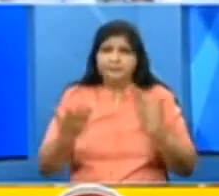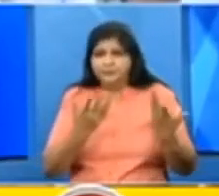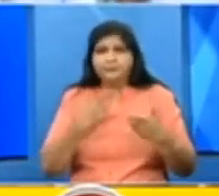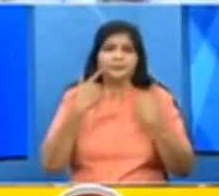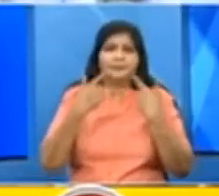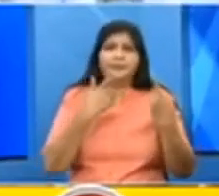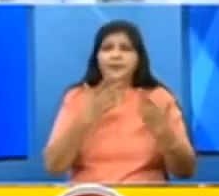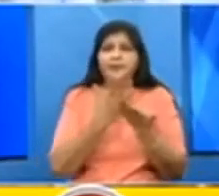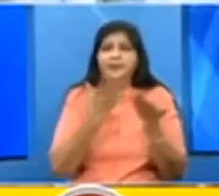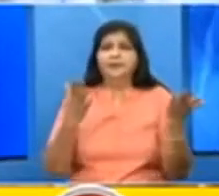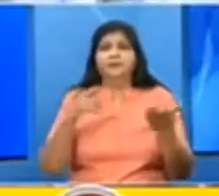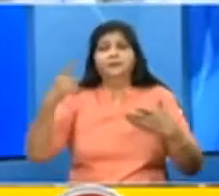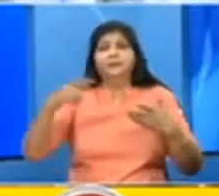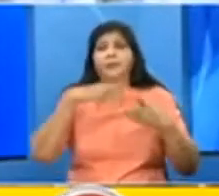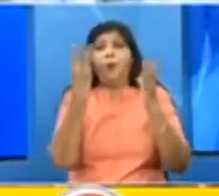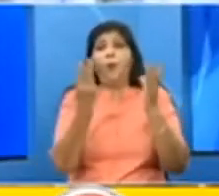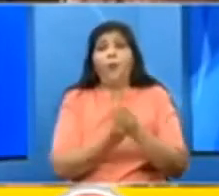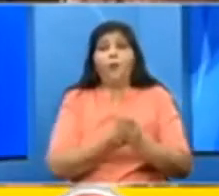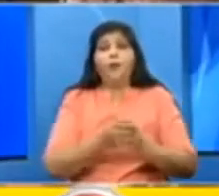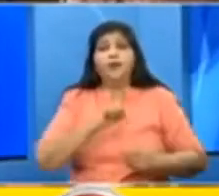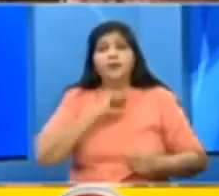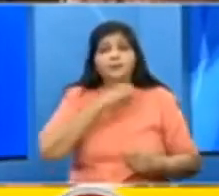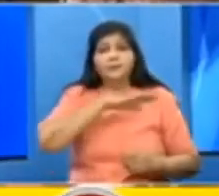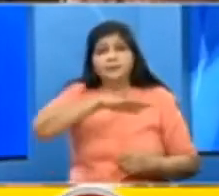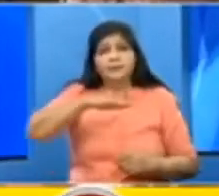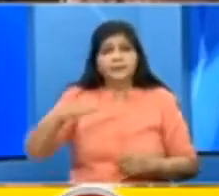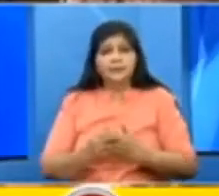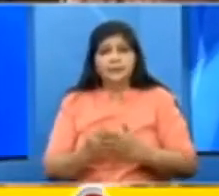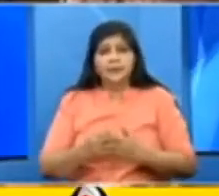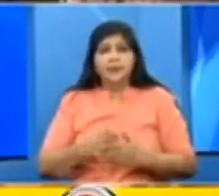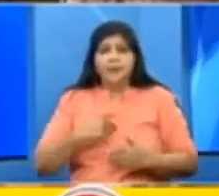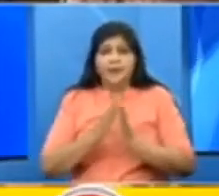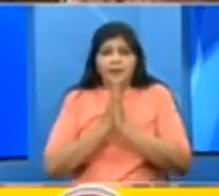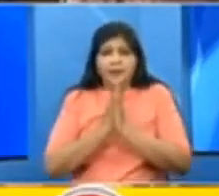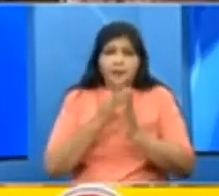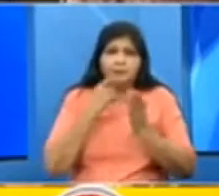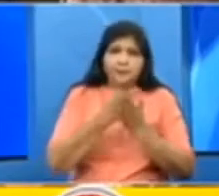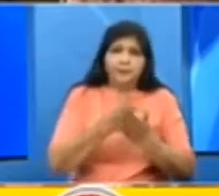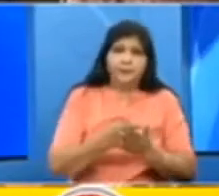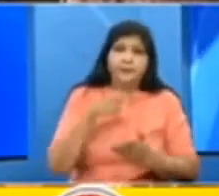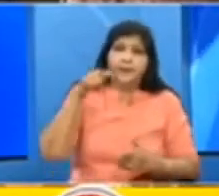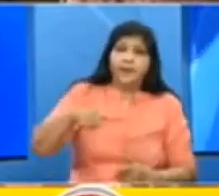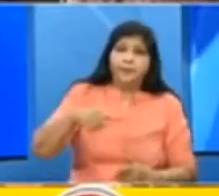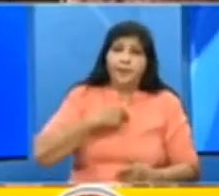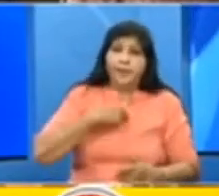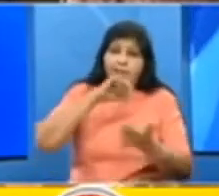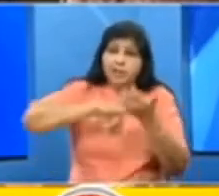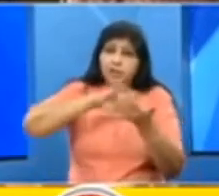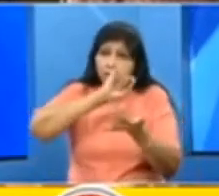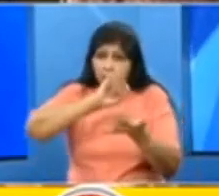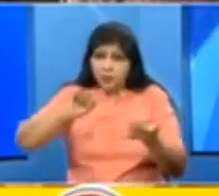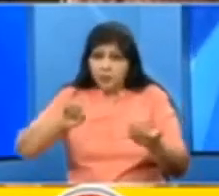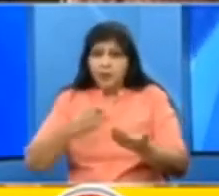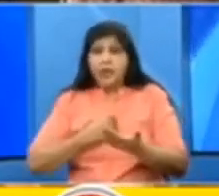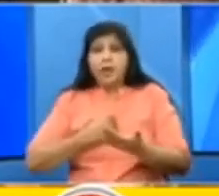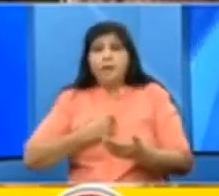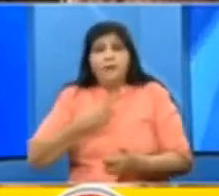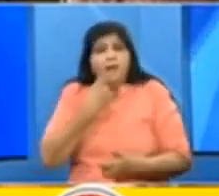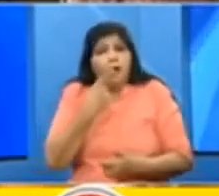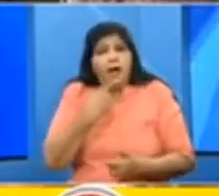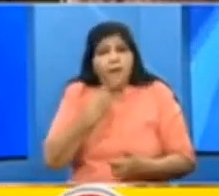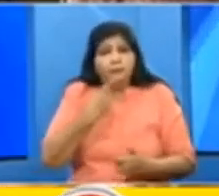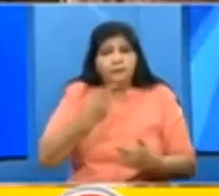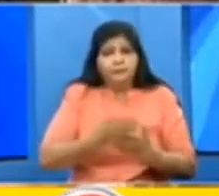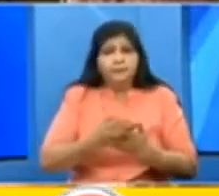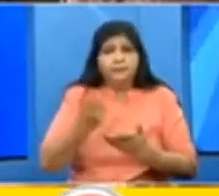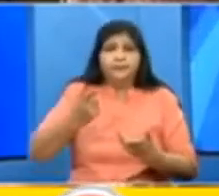हैं। मैं सभी युवा साथियों को यह आग्रह करूंगा कि वो अपनी कहानी, अपनी जुबानी जो